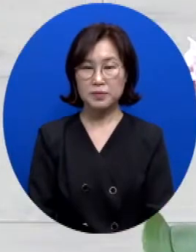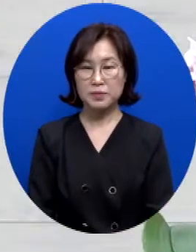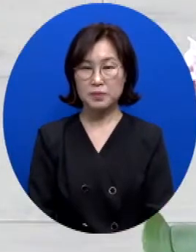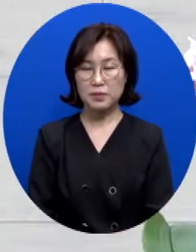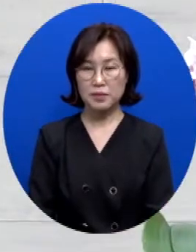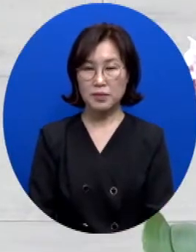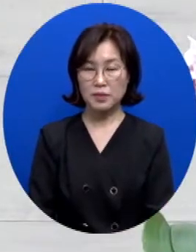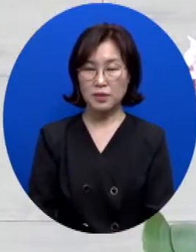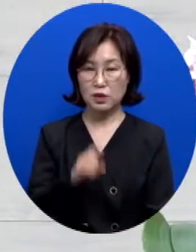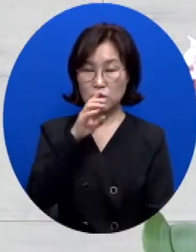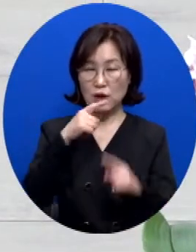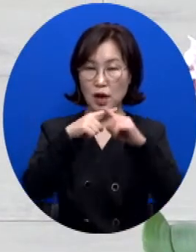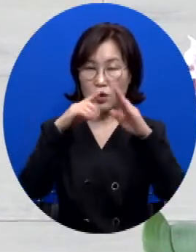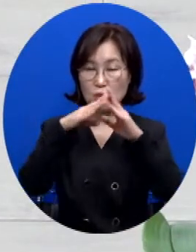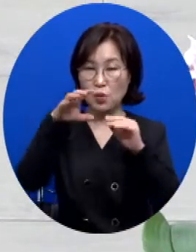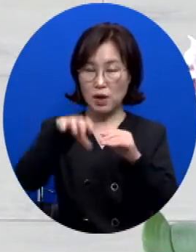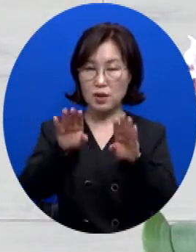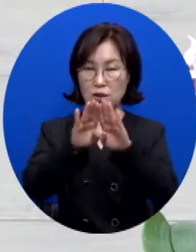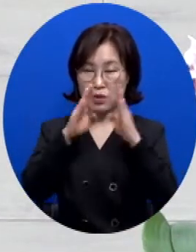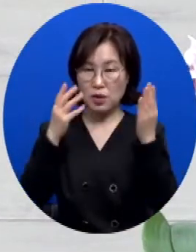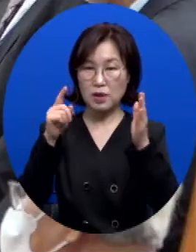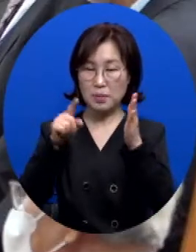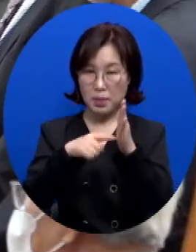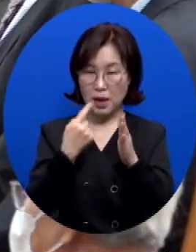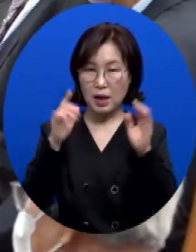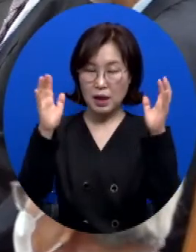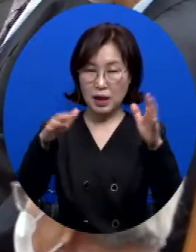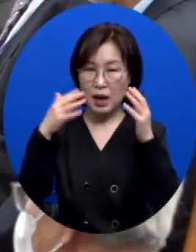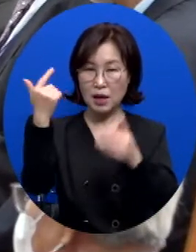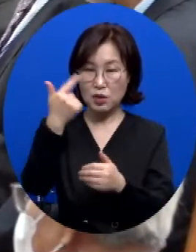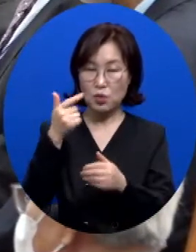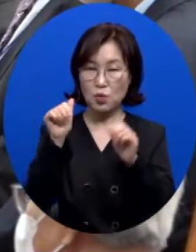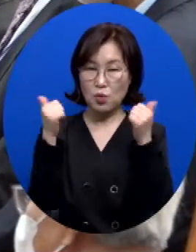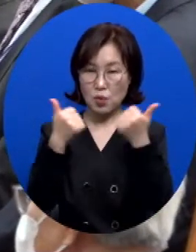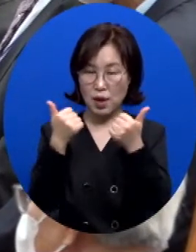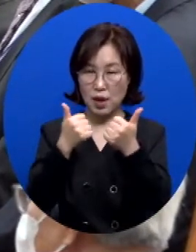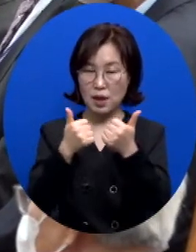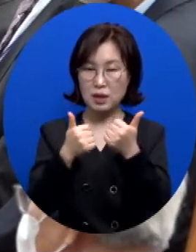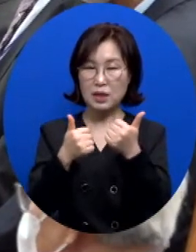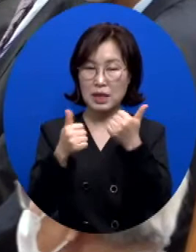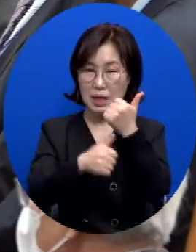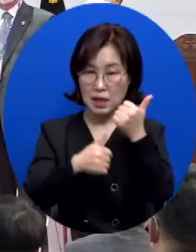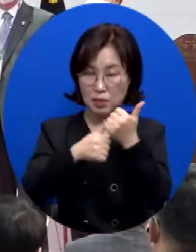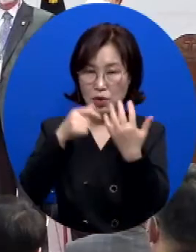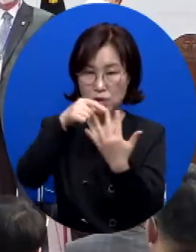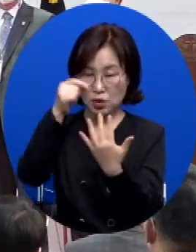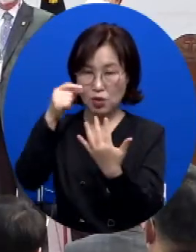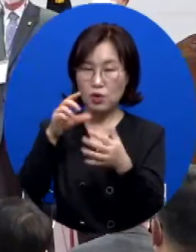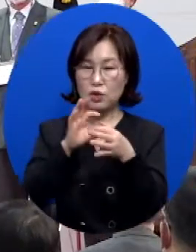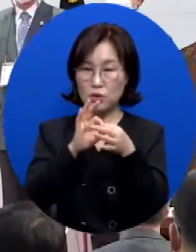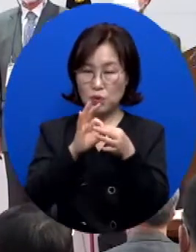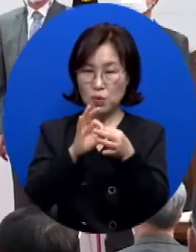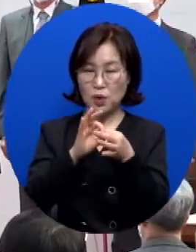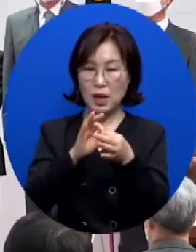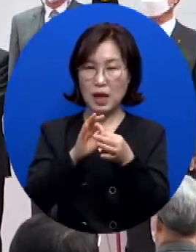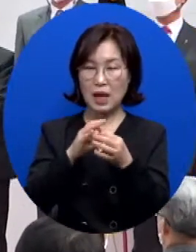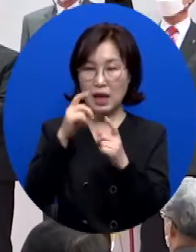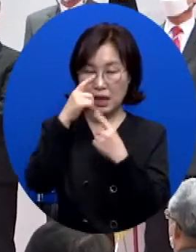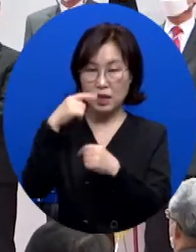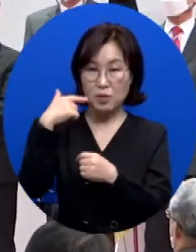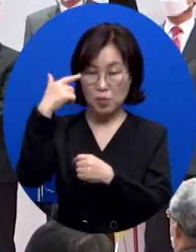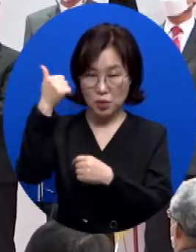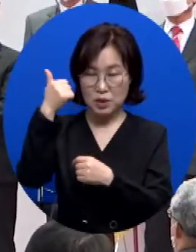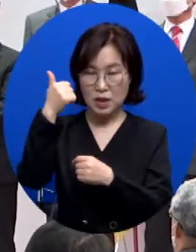정읍 중앙 교회에서 열린 제 100회 가을 정기노회 에서는 임원 선거를 통해 부노회장 이복 쌩 목사가